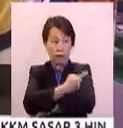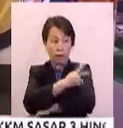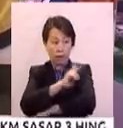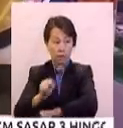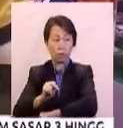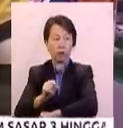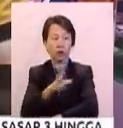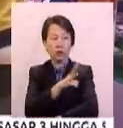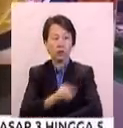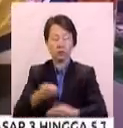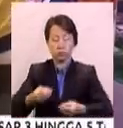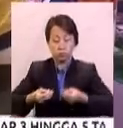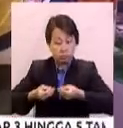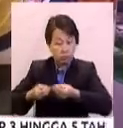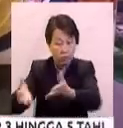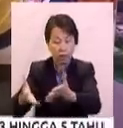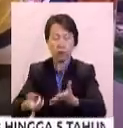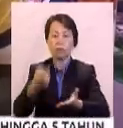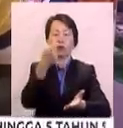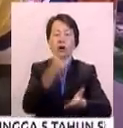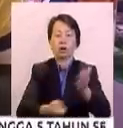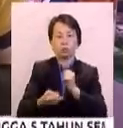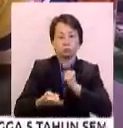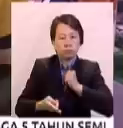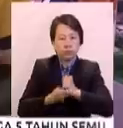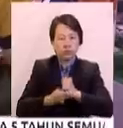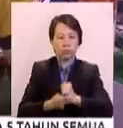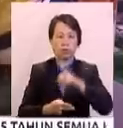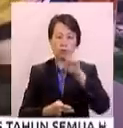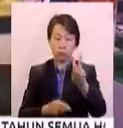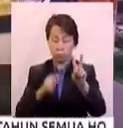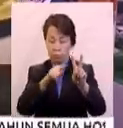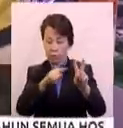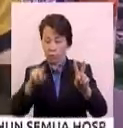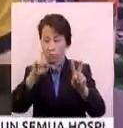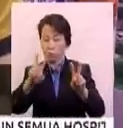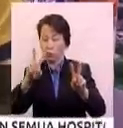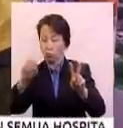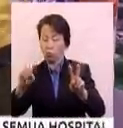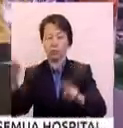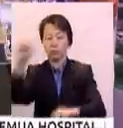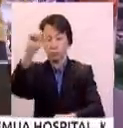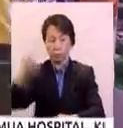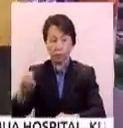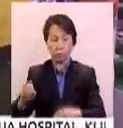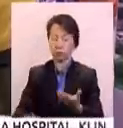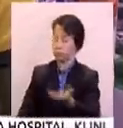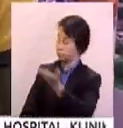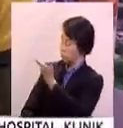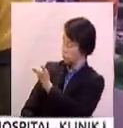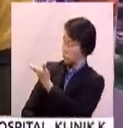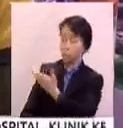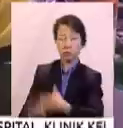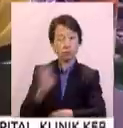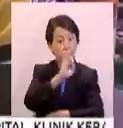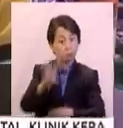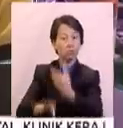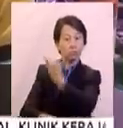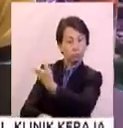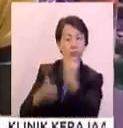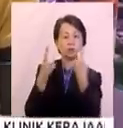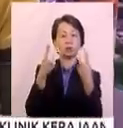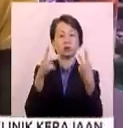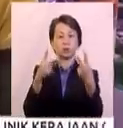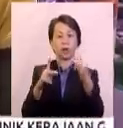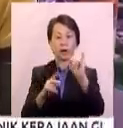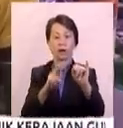yang menawarkan harga penjimatan antara 2 hingga 20%. Jadi ini adalah salah satu outlet